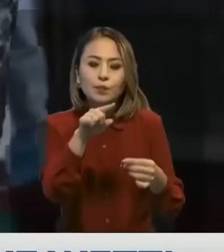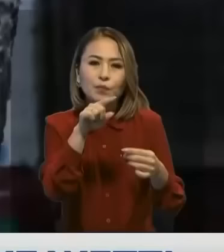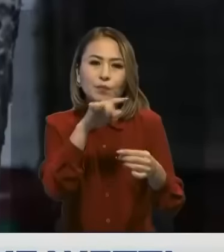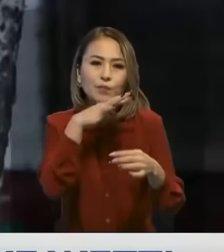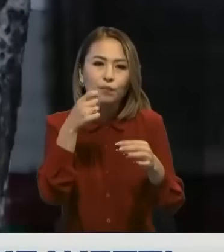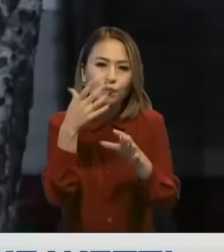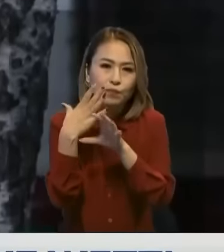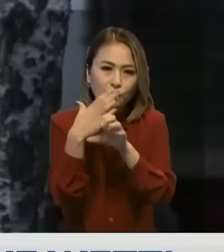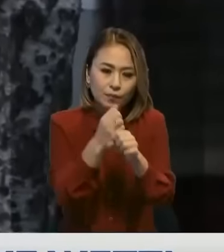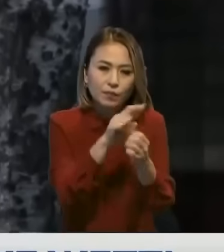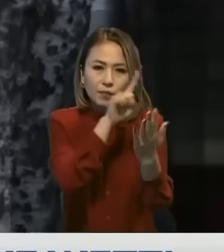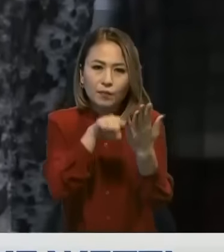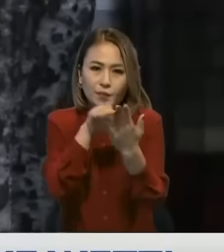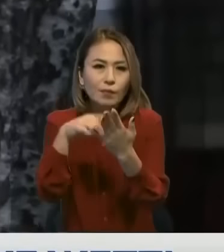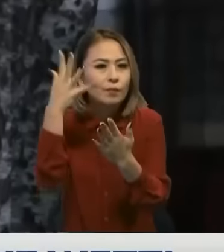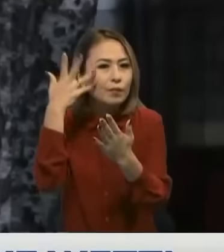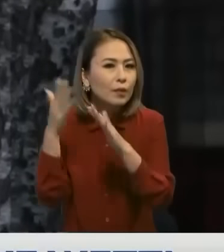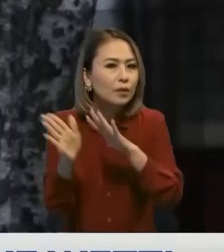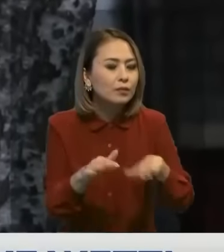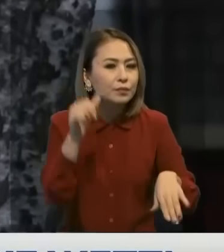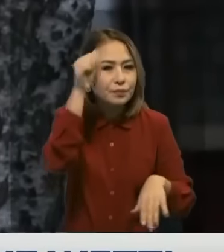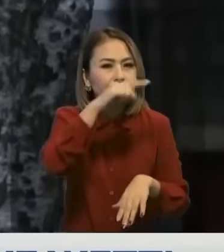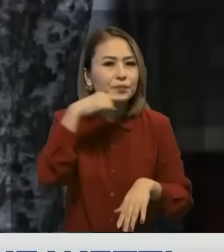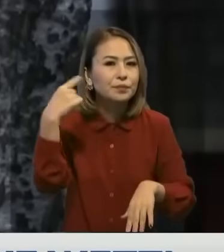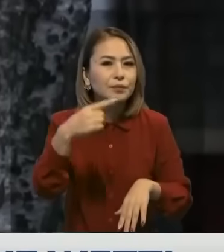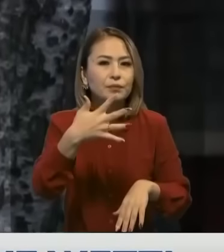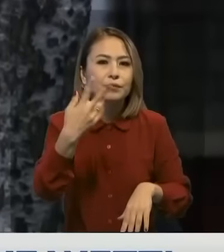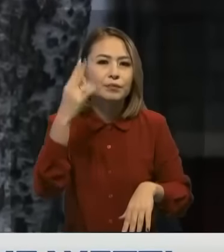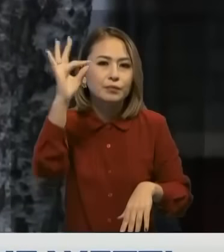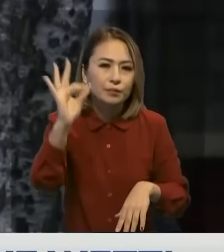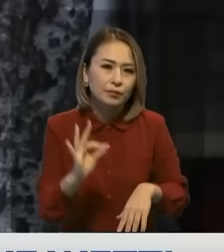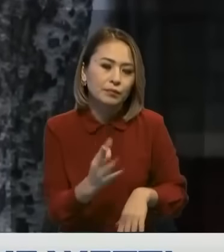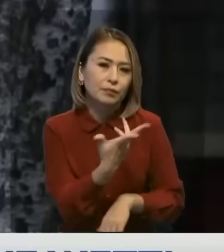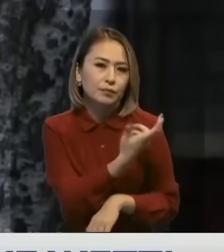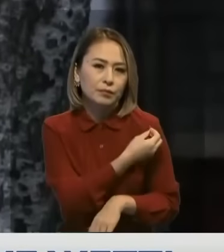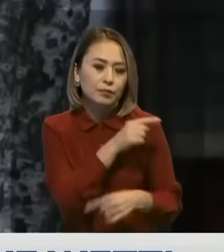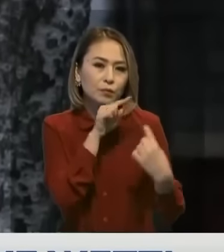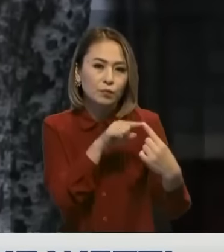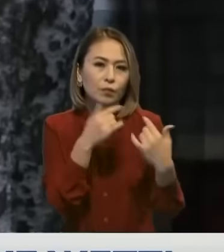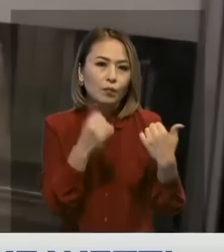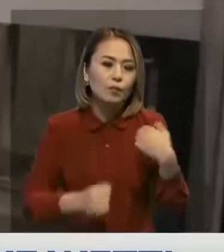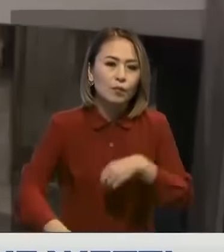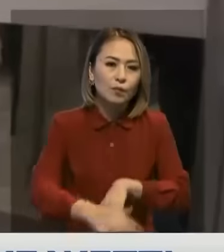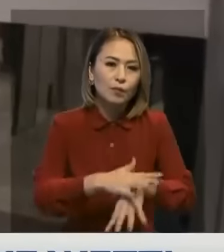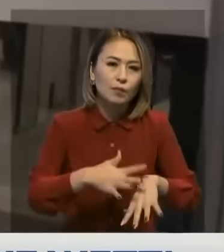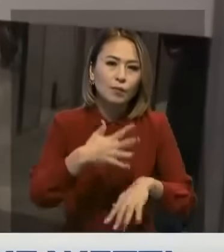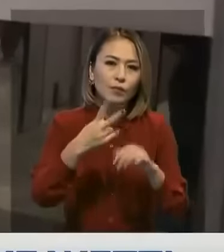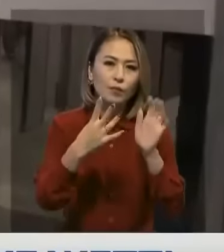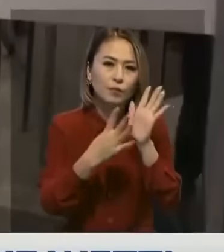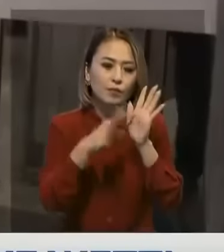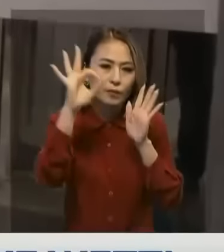қарасы азая түскен. Сауалнамаға қарағанда өткен жылы ресейліктердің 52% вакцинаға қарсы болса, қазір